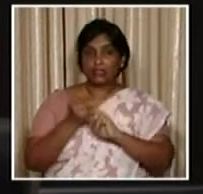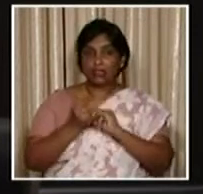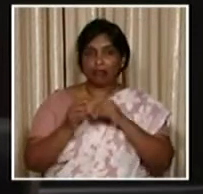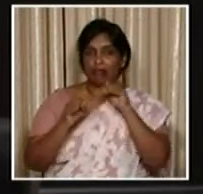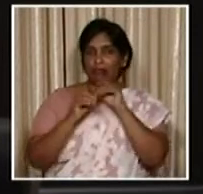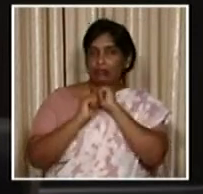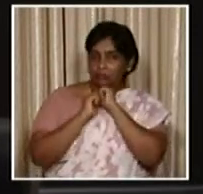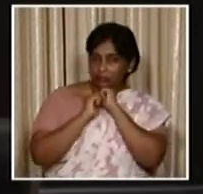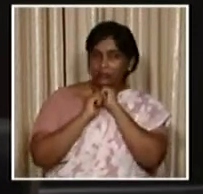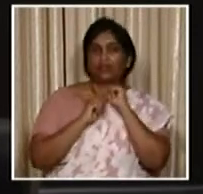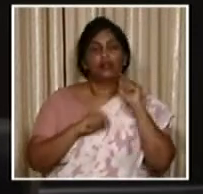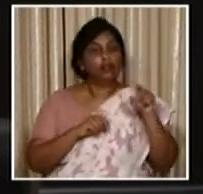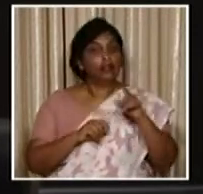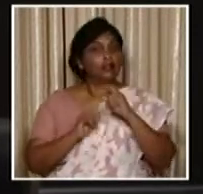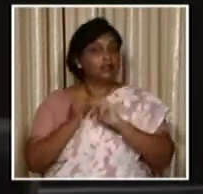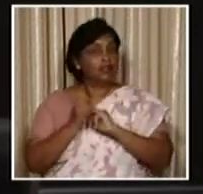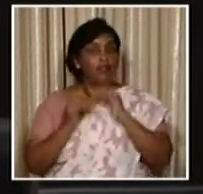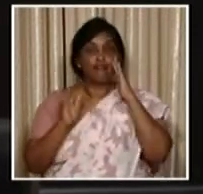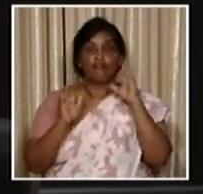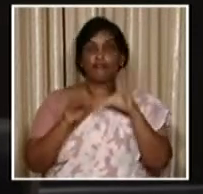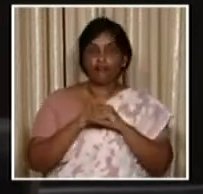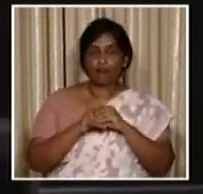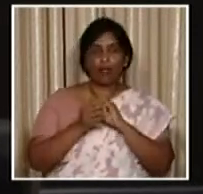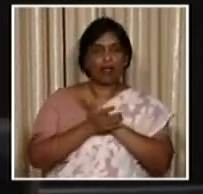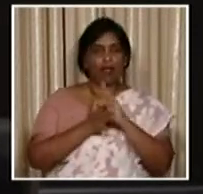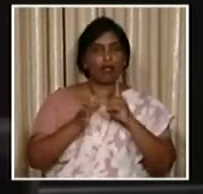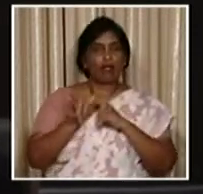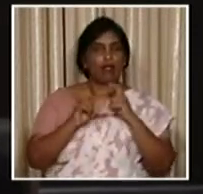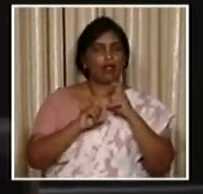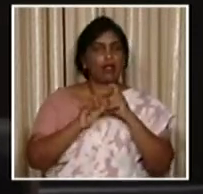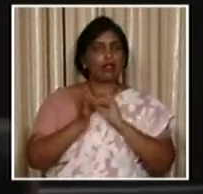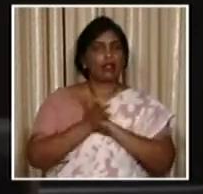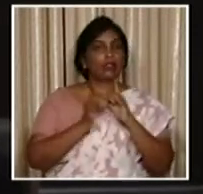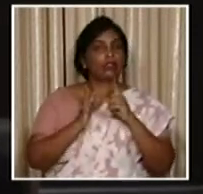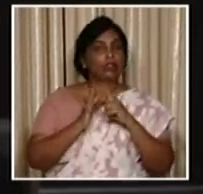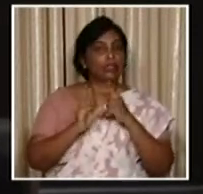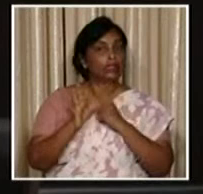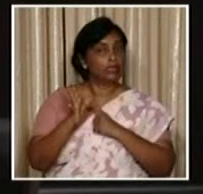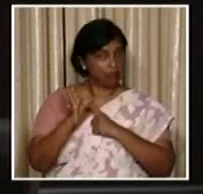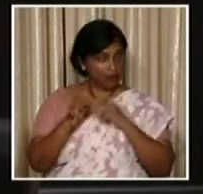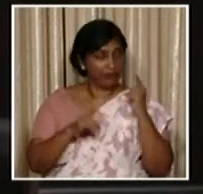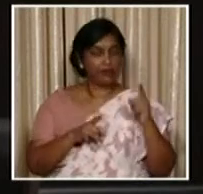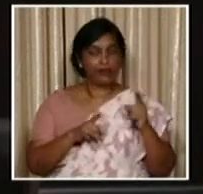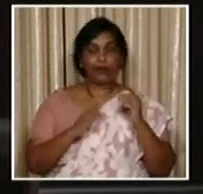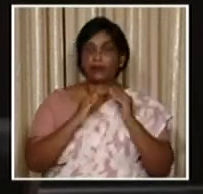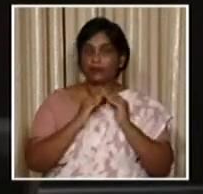ඒ සහරාන්ගේ බිරිඳ හාදියා ගෙදර සහරාන්ව